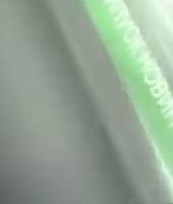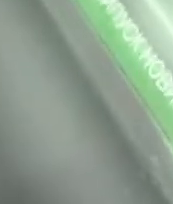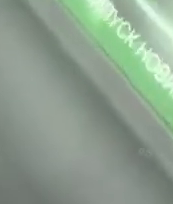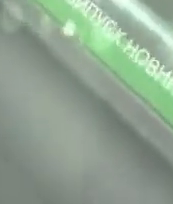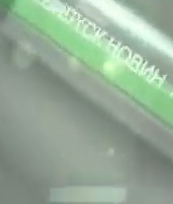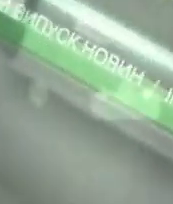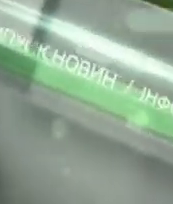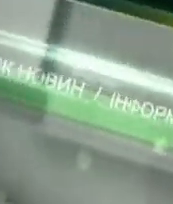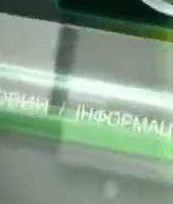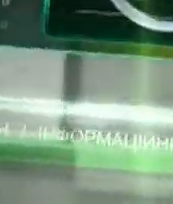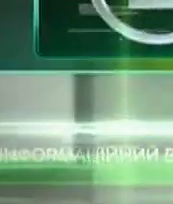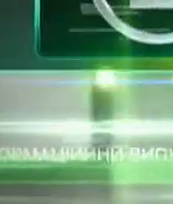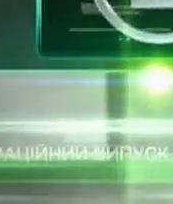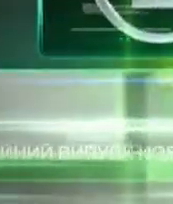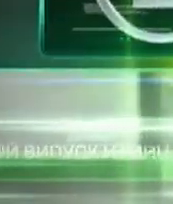Музика